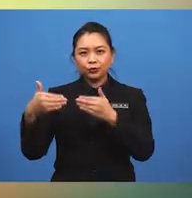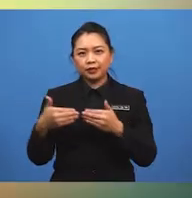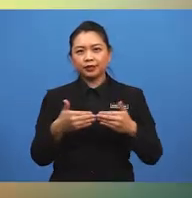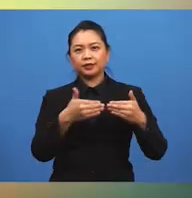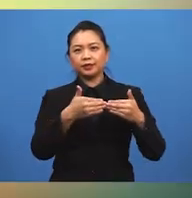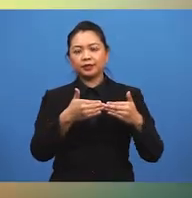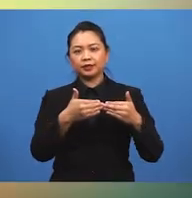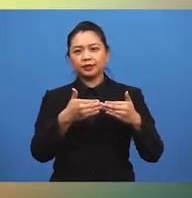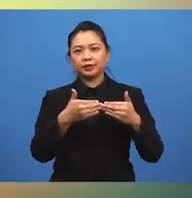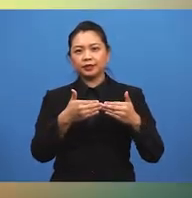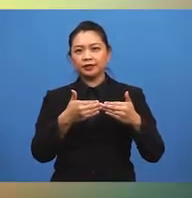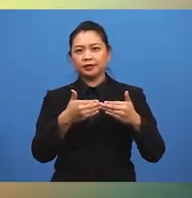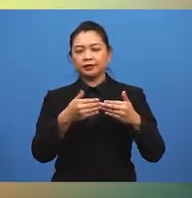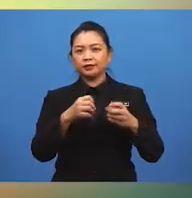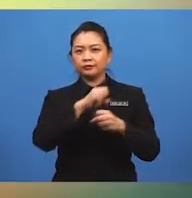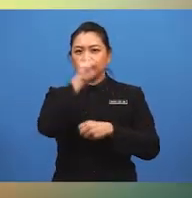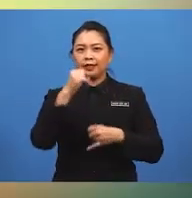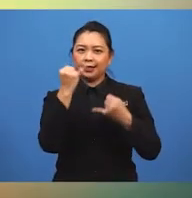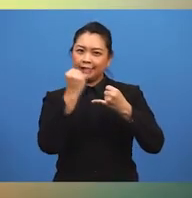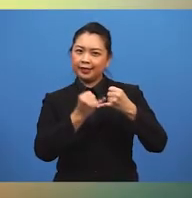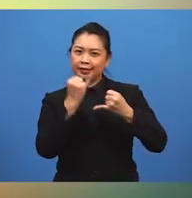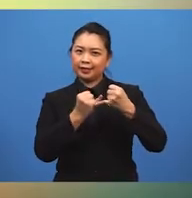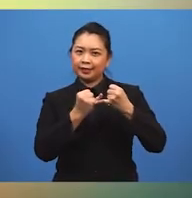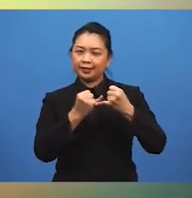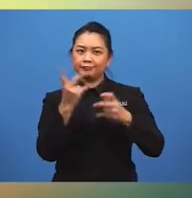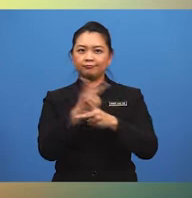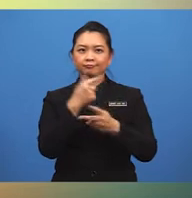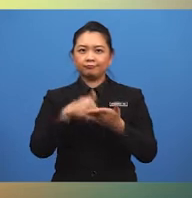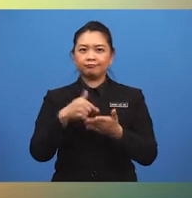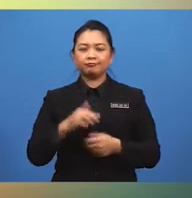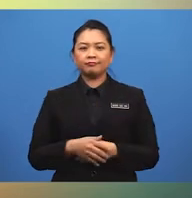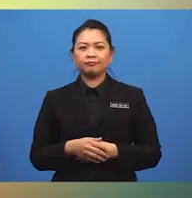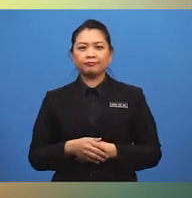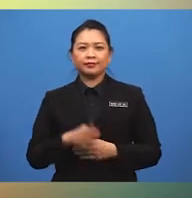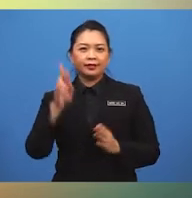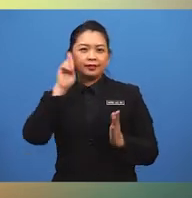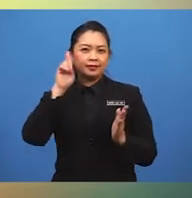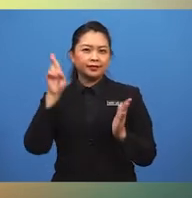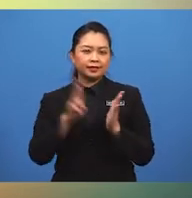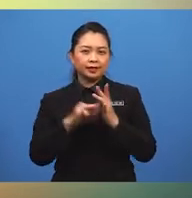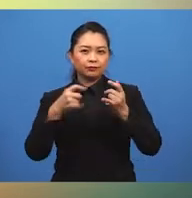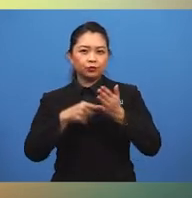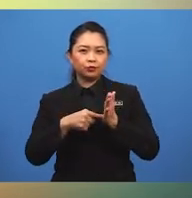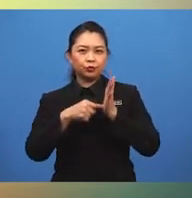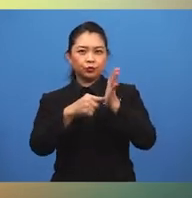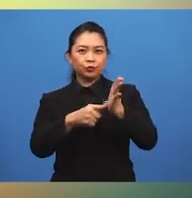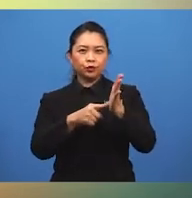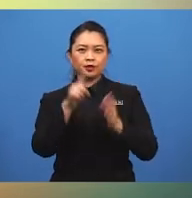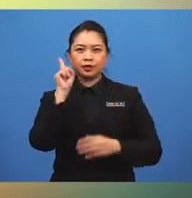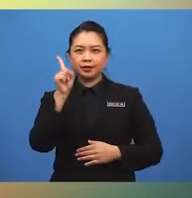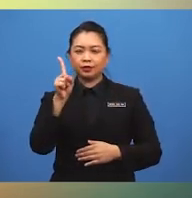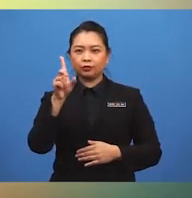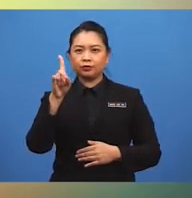pada sesi ini. Rajah menunjukkan satu diod simpang PN. Apabila